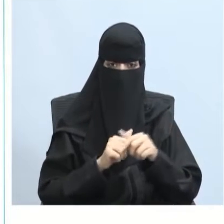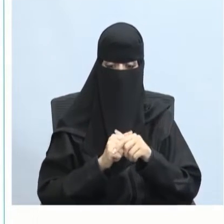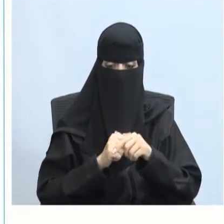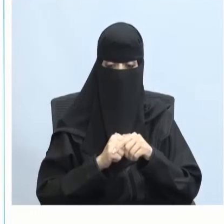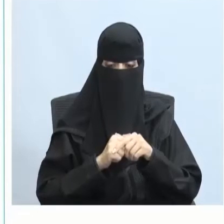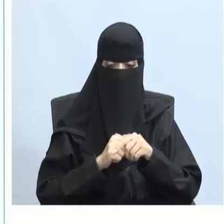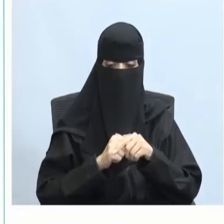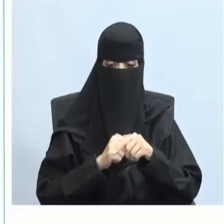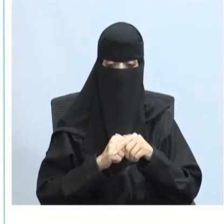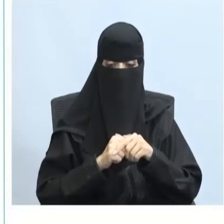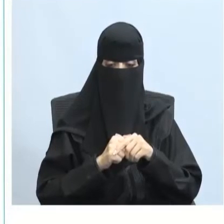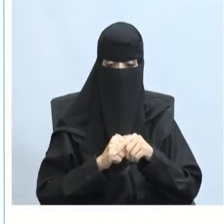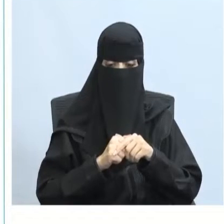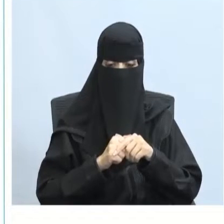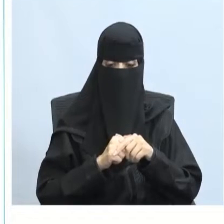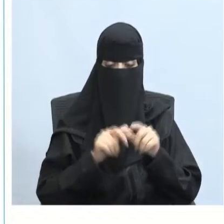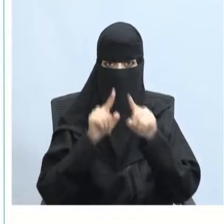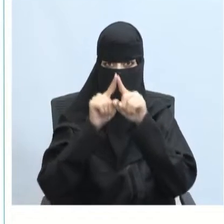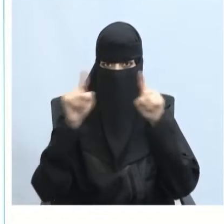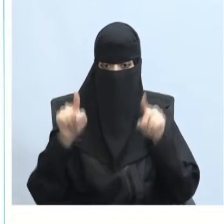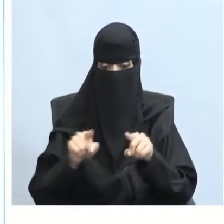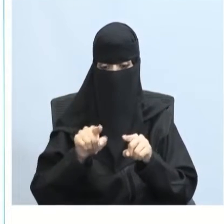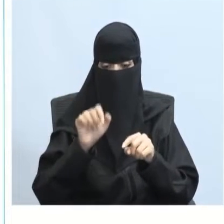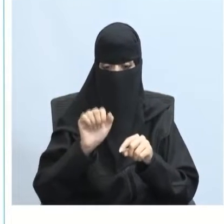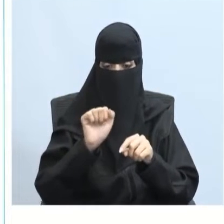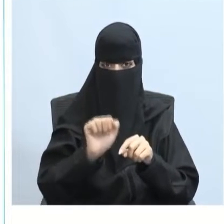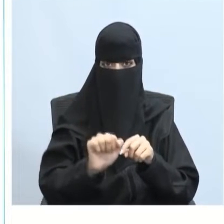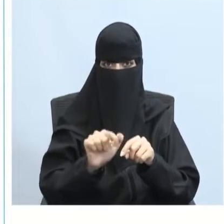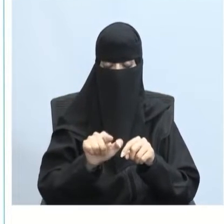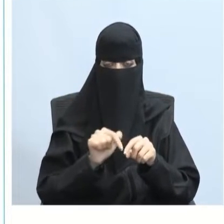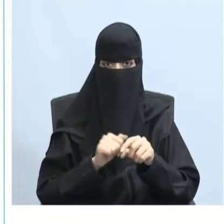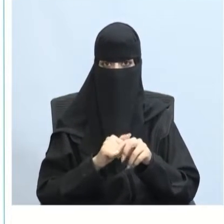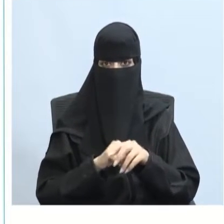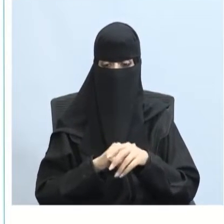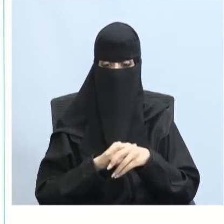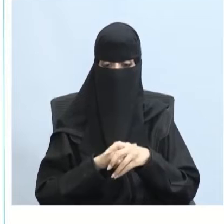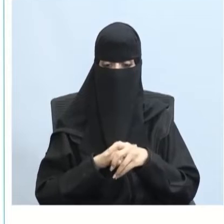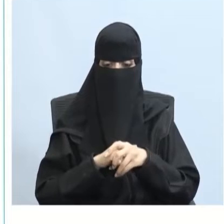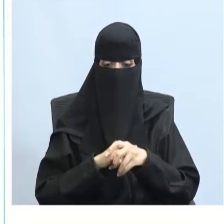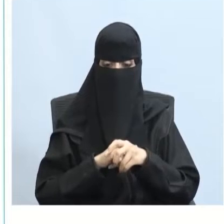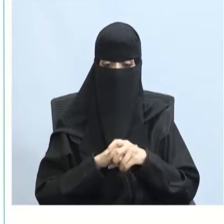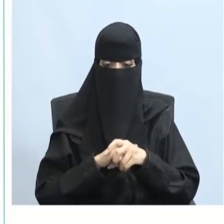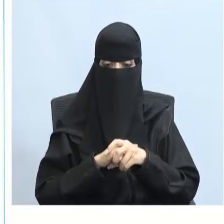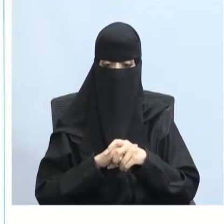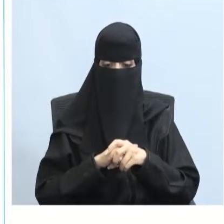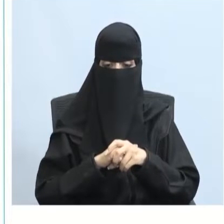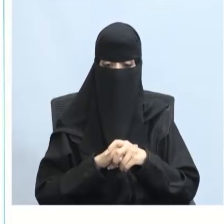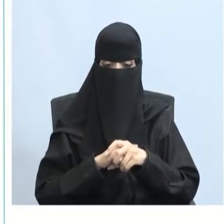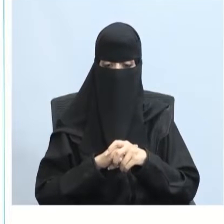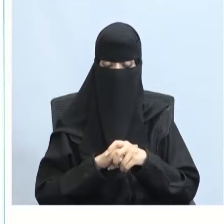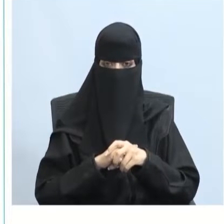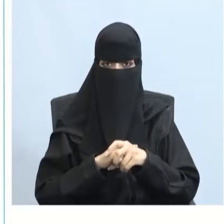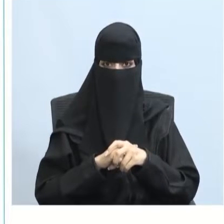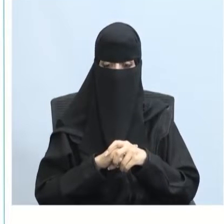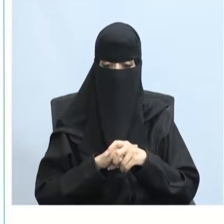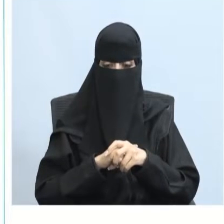برويت الذهاب الى خصائص والذهاب الى خصائص بروفات